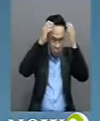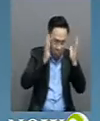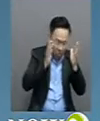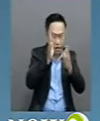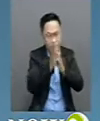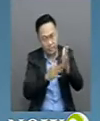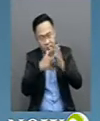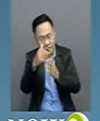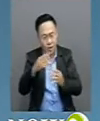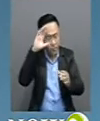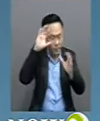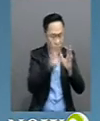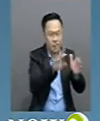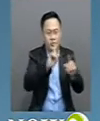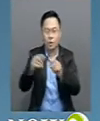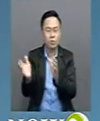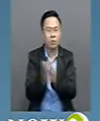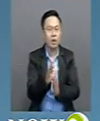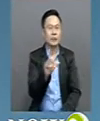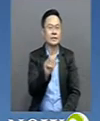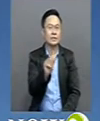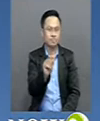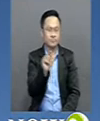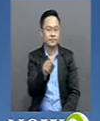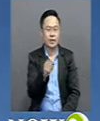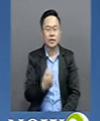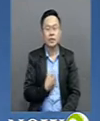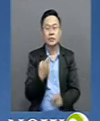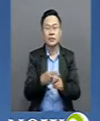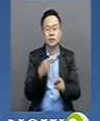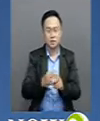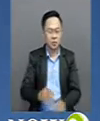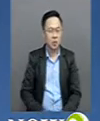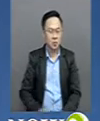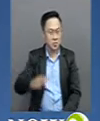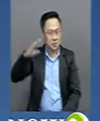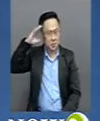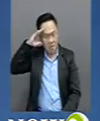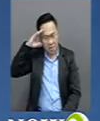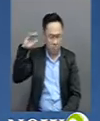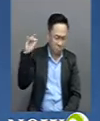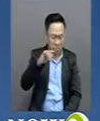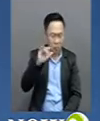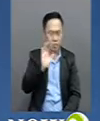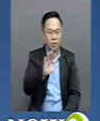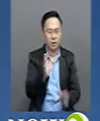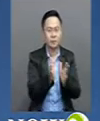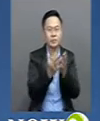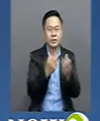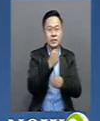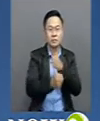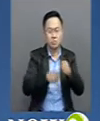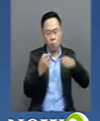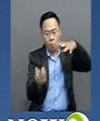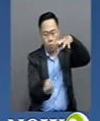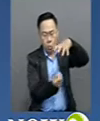สีสันต่างๆประมาณ20ลูกเข้ามาในทีมกองทัพเหินฟ้าปีนี้เนี่ยมีบอลลูนที่เป็นไฮไลท์คือบอ